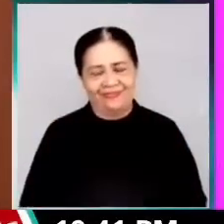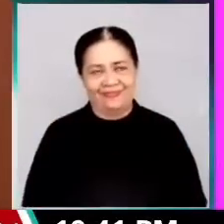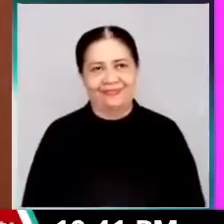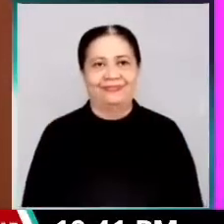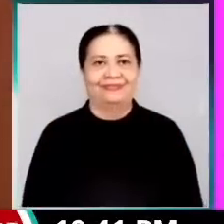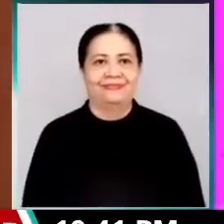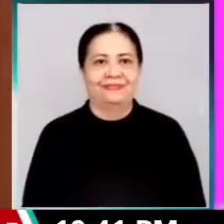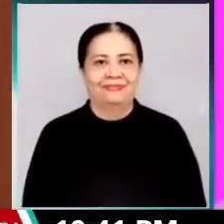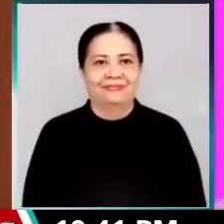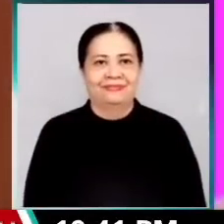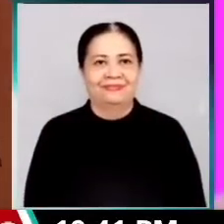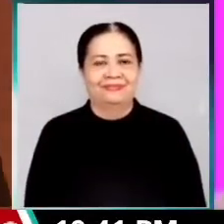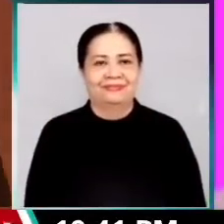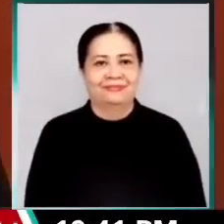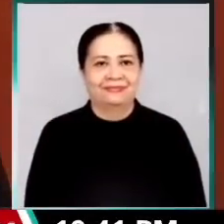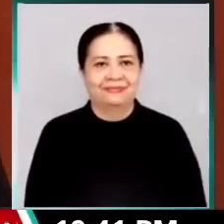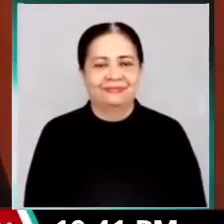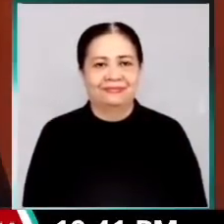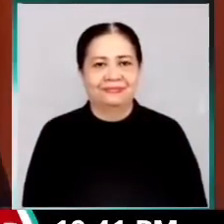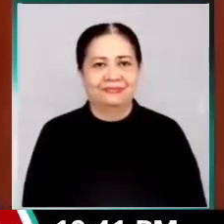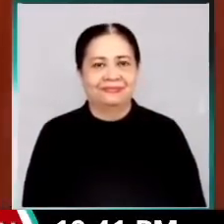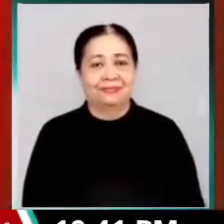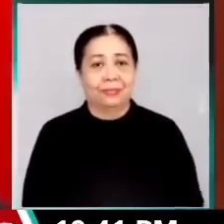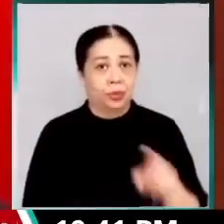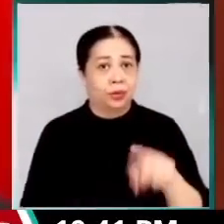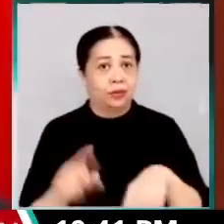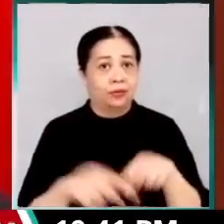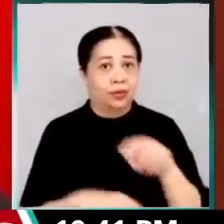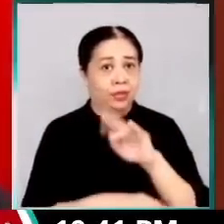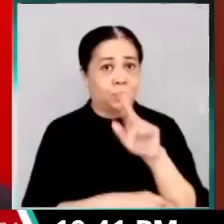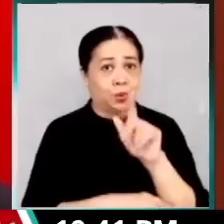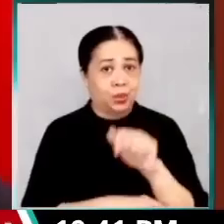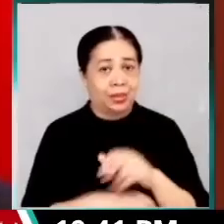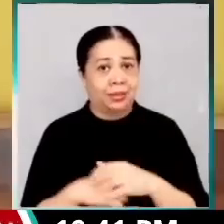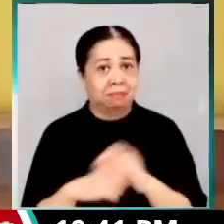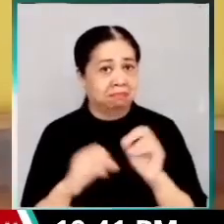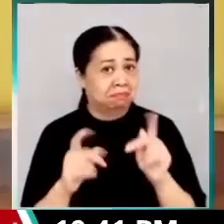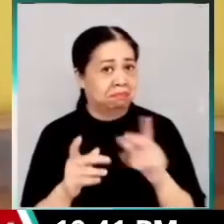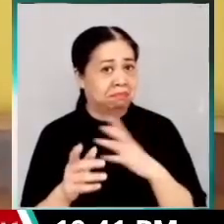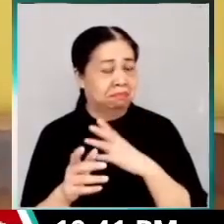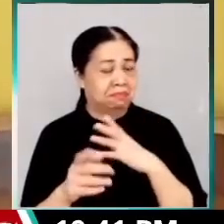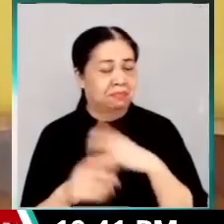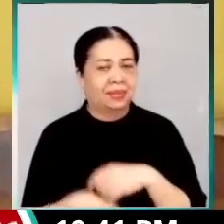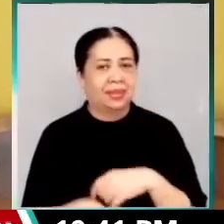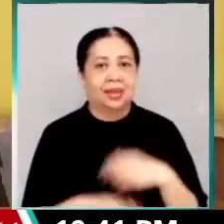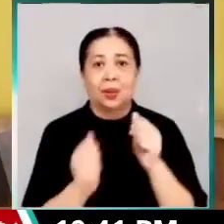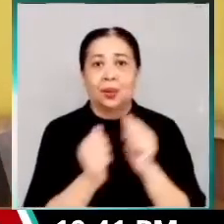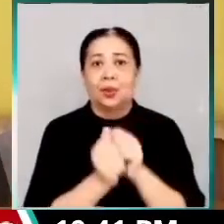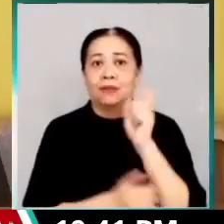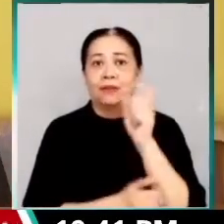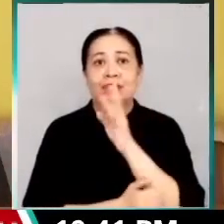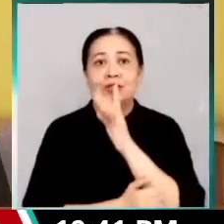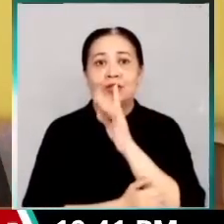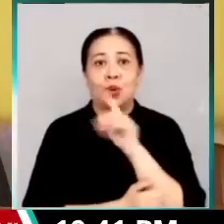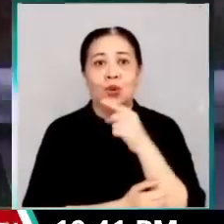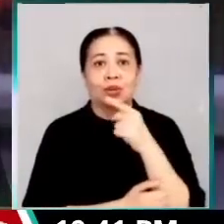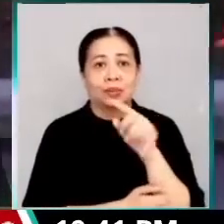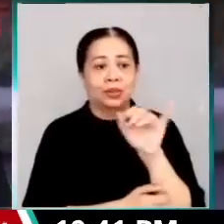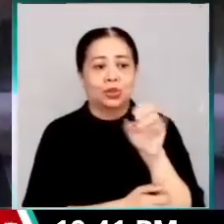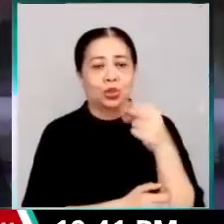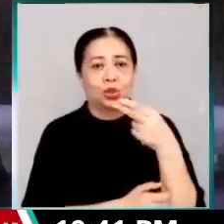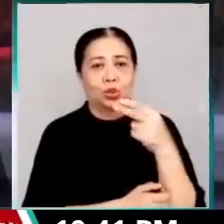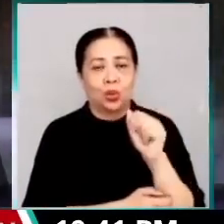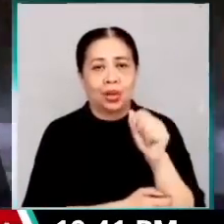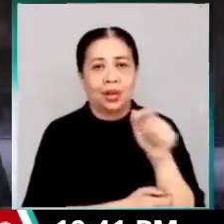Okay. Are you friends pala with Julia? Okay naman kami. Ito ba? Okay kayo. Sa Fast Talk with Boye Bunda, nilinaw ni Joshua Garcia status nila ng